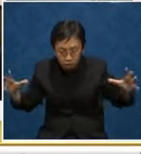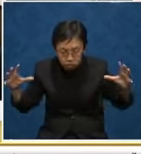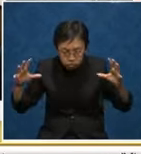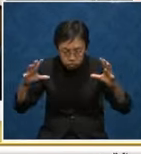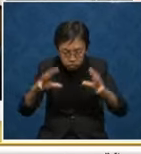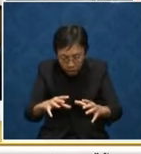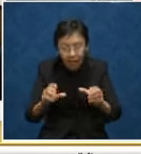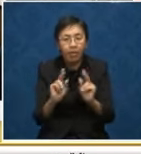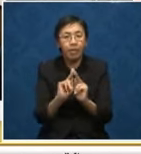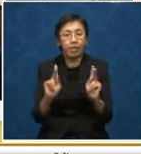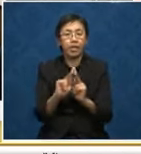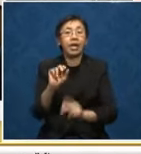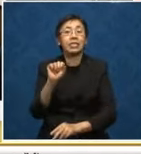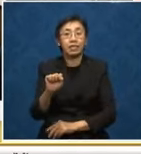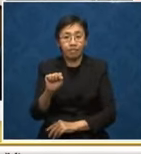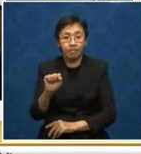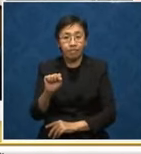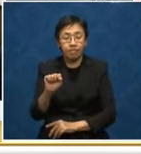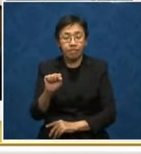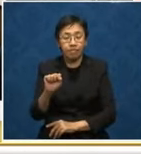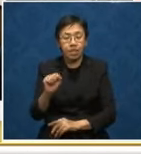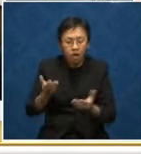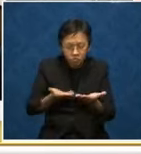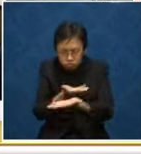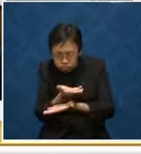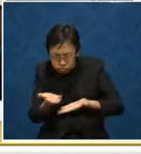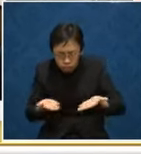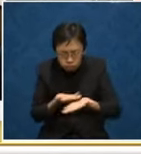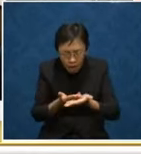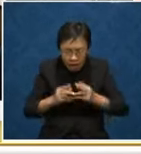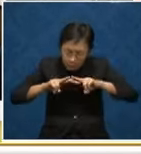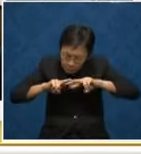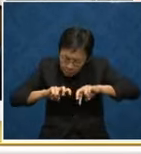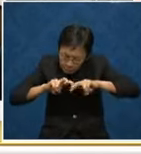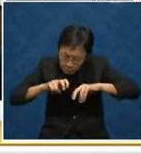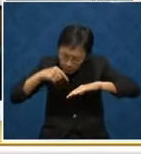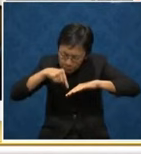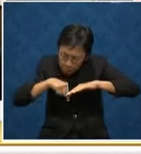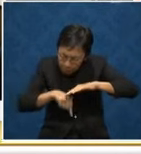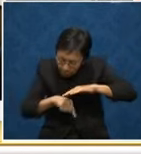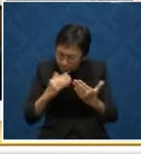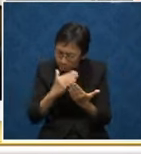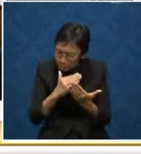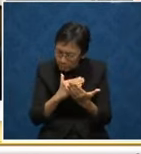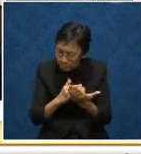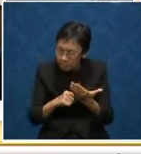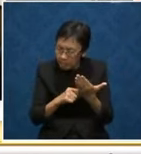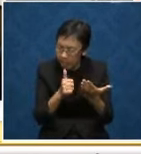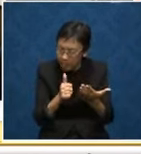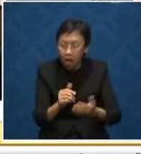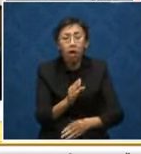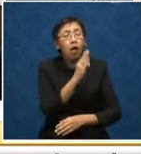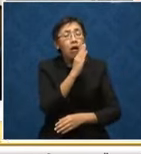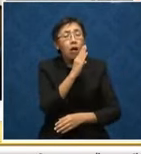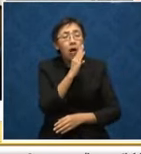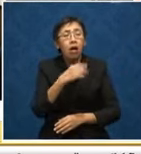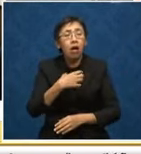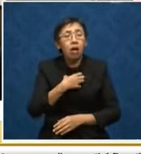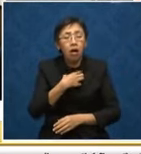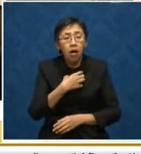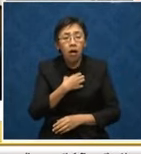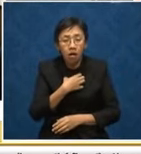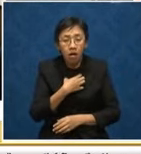ญทรงมันสามารถวิเคราะห์ได้เชิงลึกและขับเคลื่อนได้เพราะฉะนั้นผมไม่ขัดข้องครับถ้าเราต้องการให้ประสิทธิ